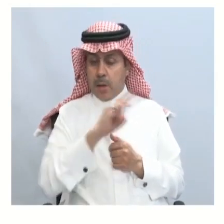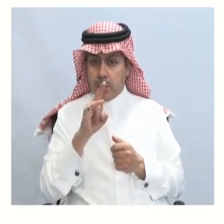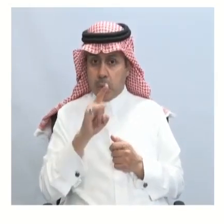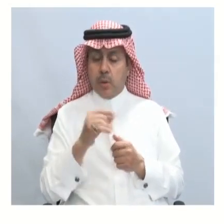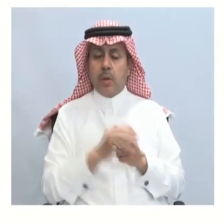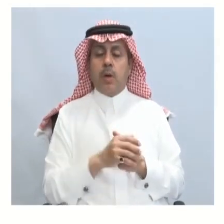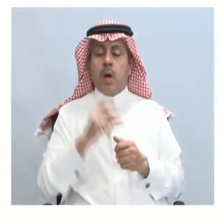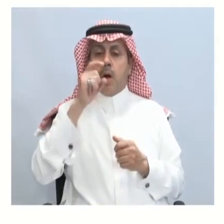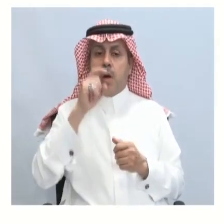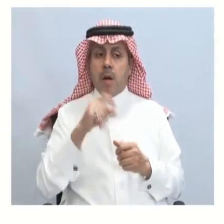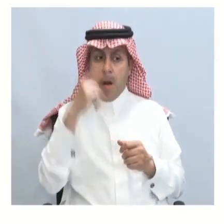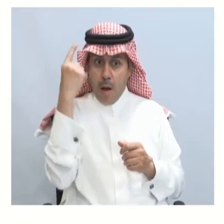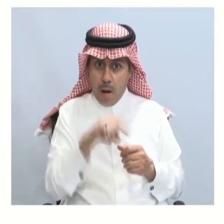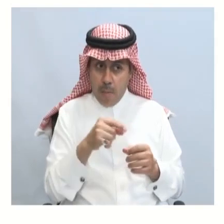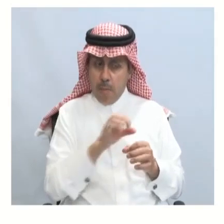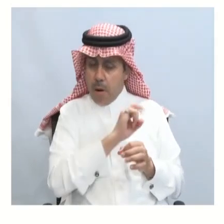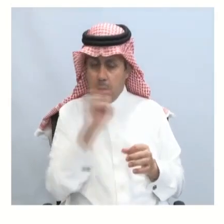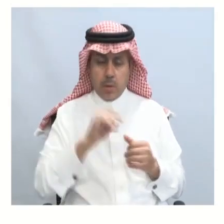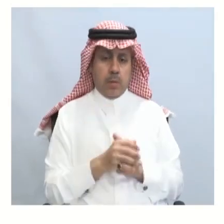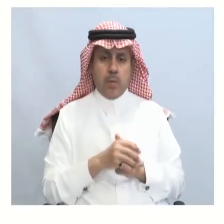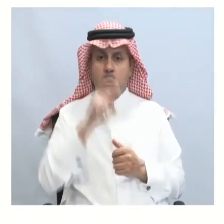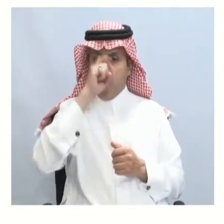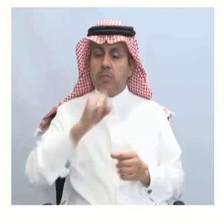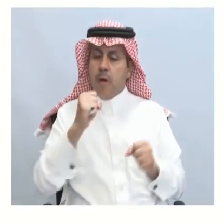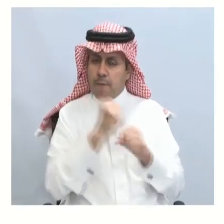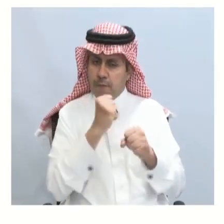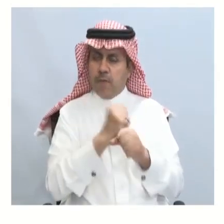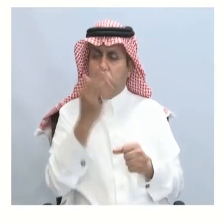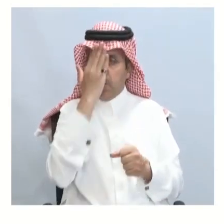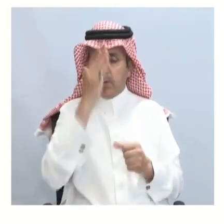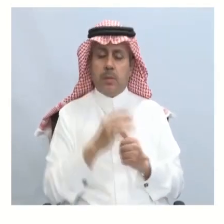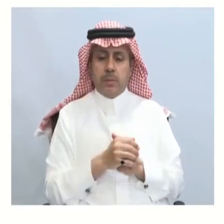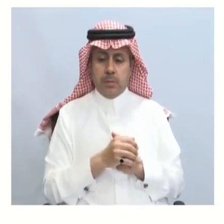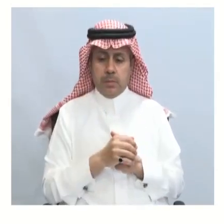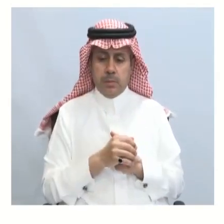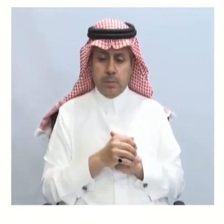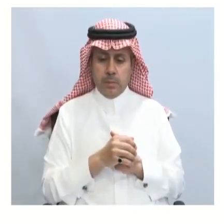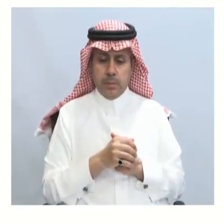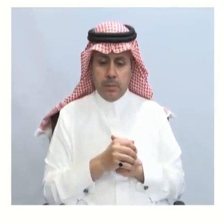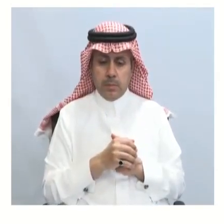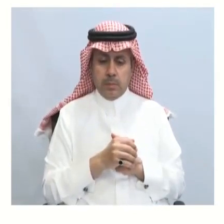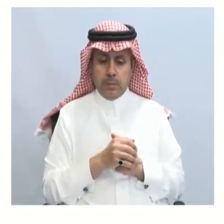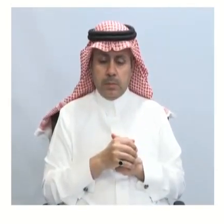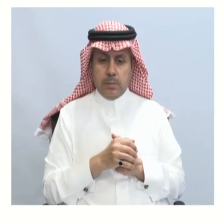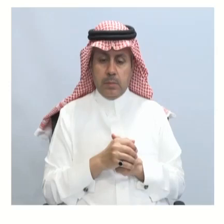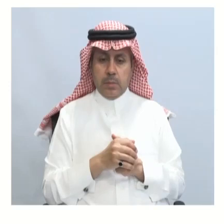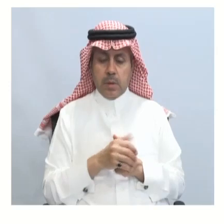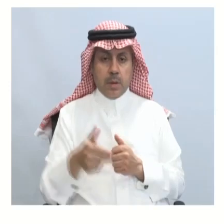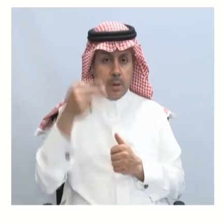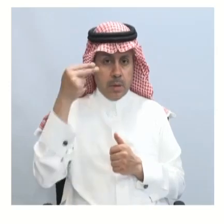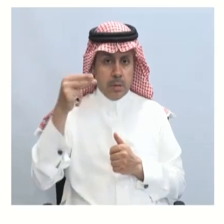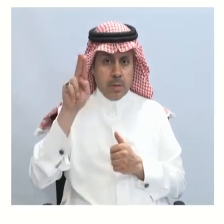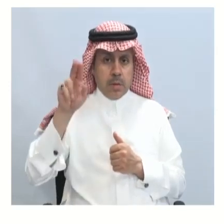فعله ولا يفعل شيئا يجب عليه تركه واعتصم بحبل الله ما هو الاعتصام احسنتم